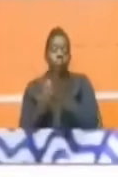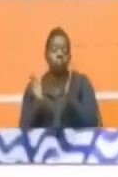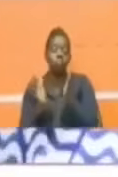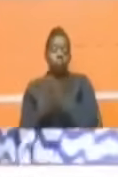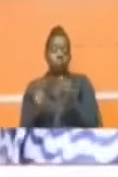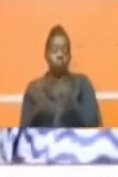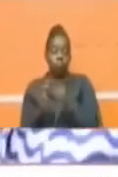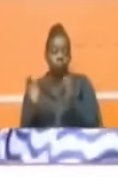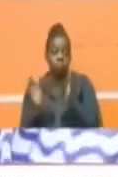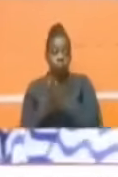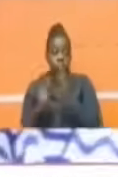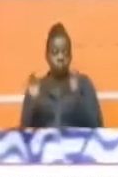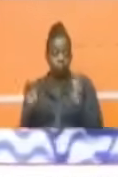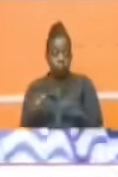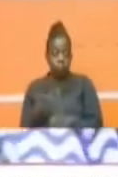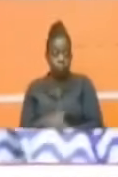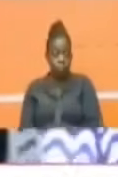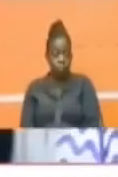balokole.